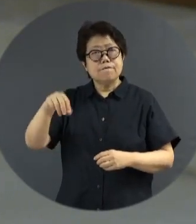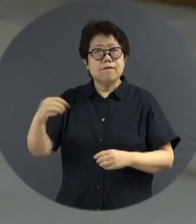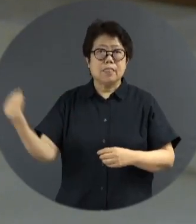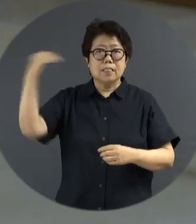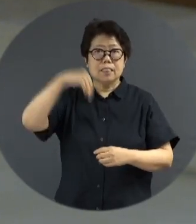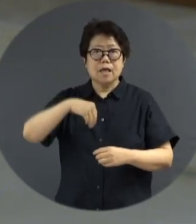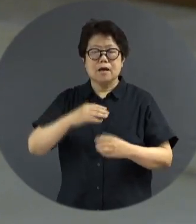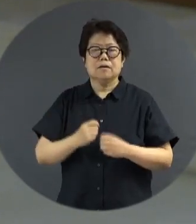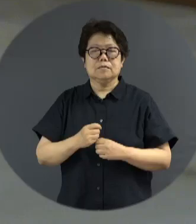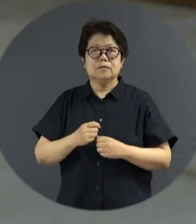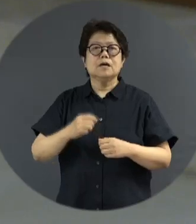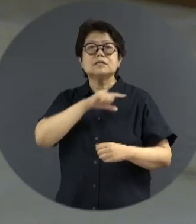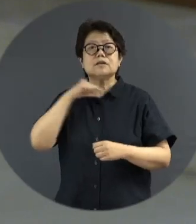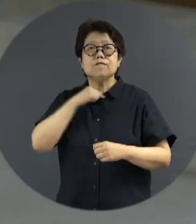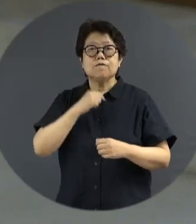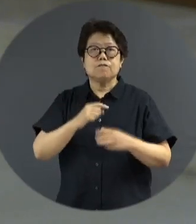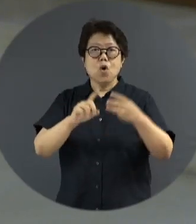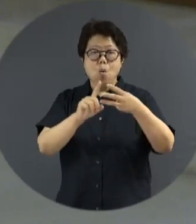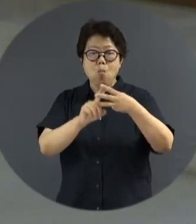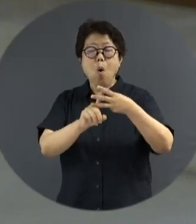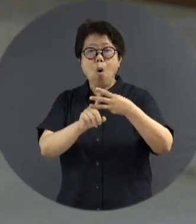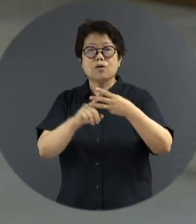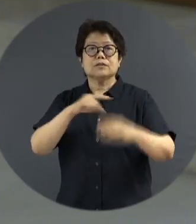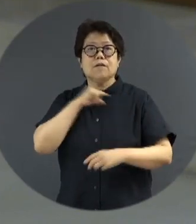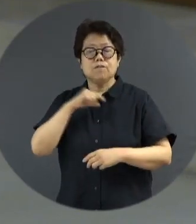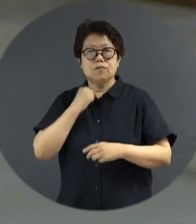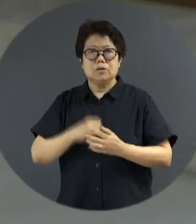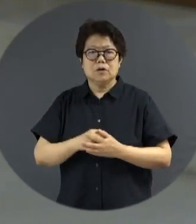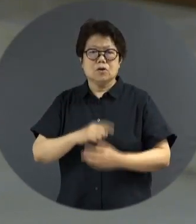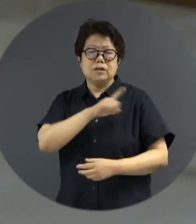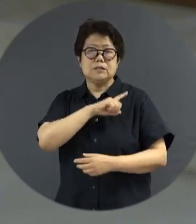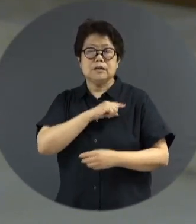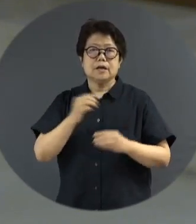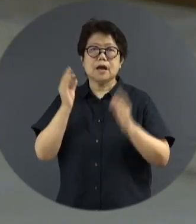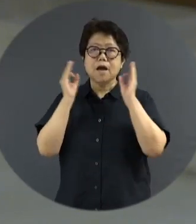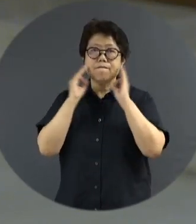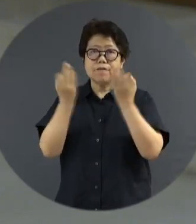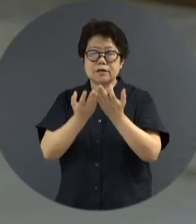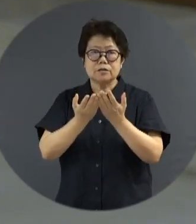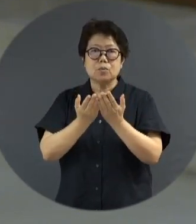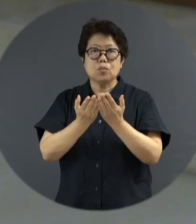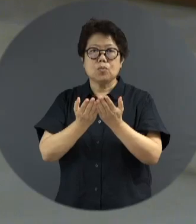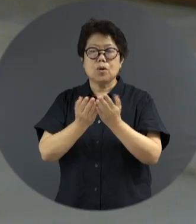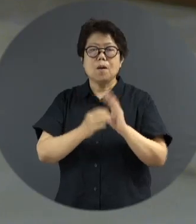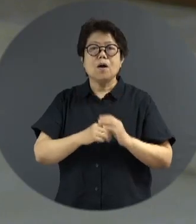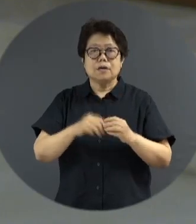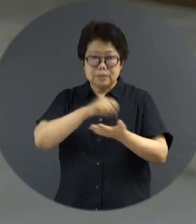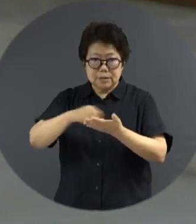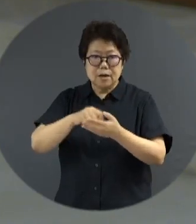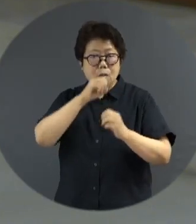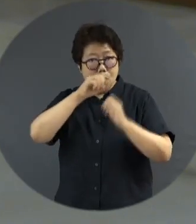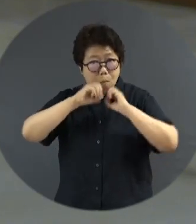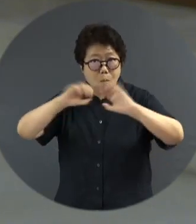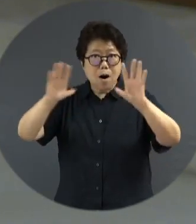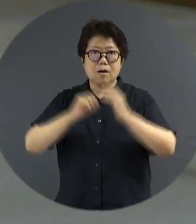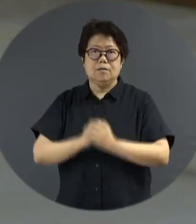铎黄宝成神父，他在自己的 Facebook 里面表达自己的感想。黄神父